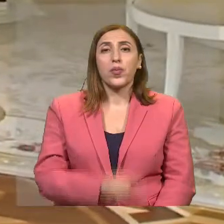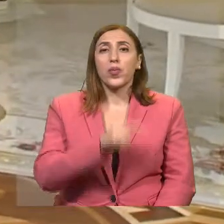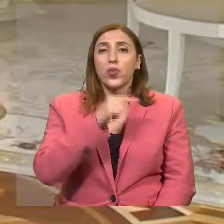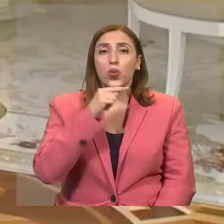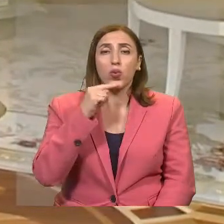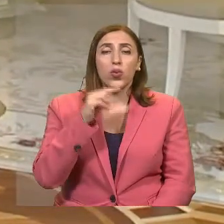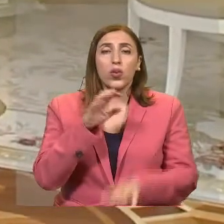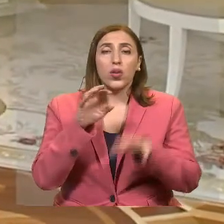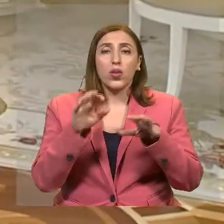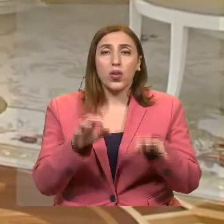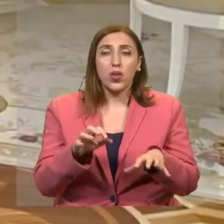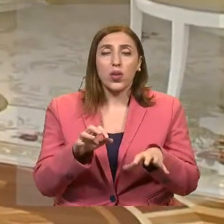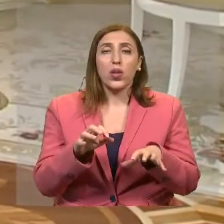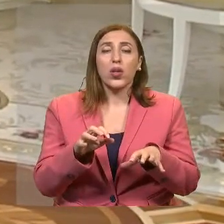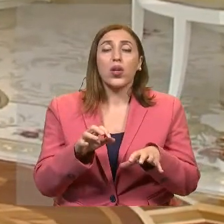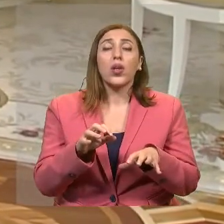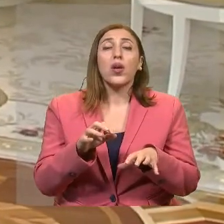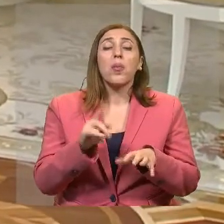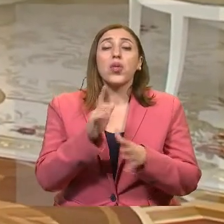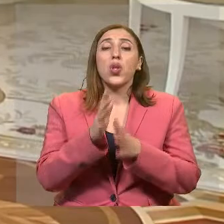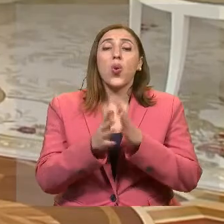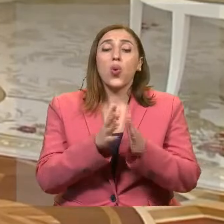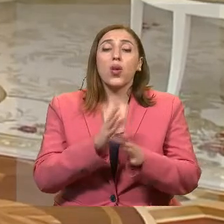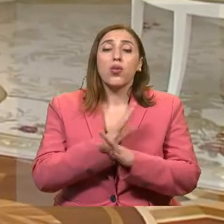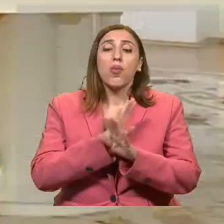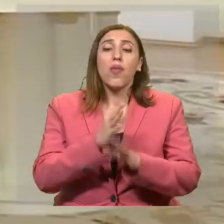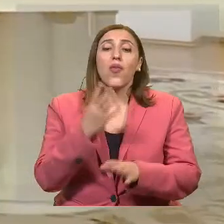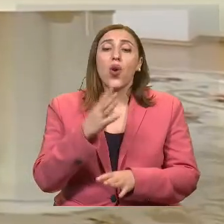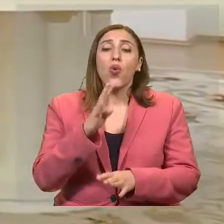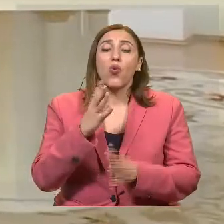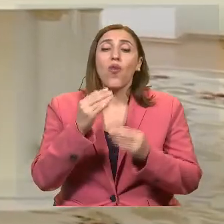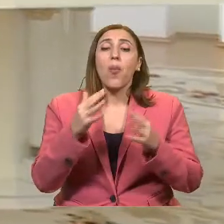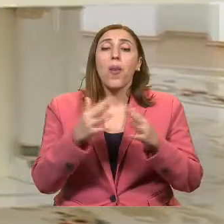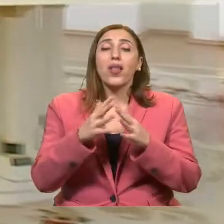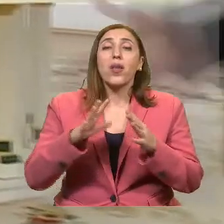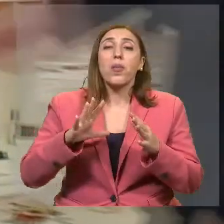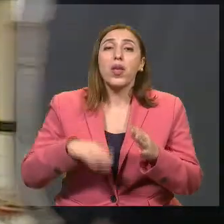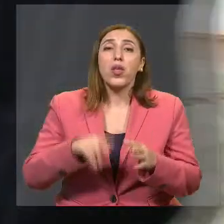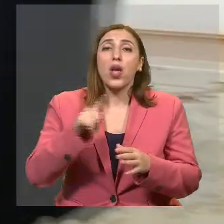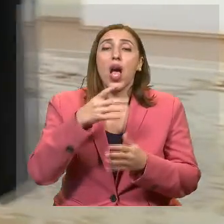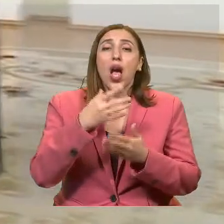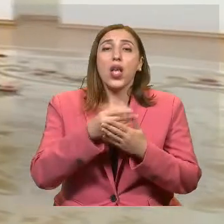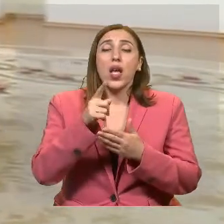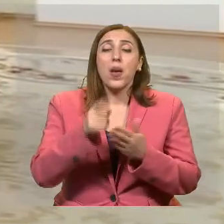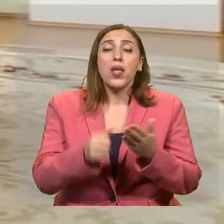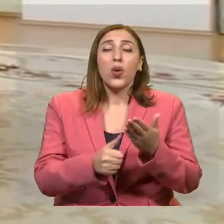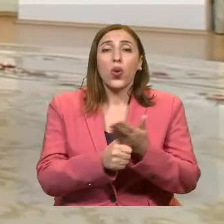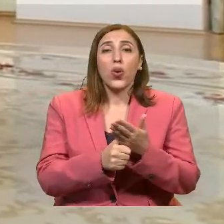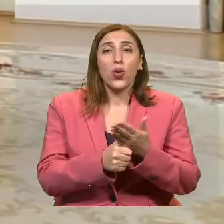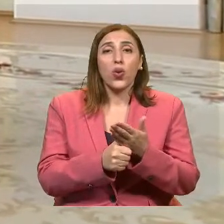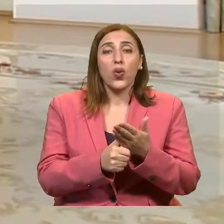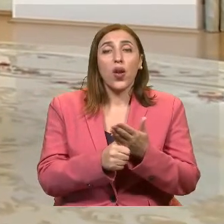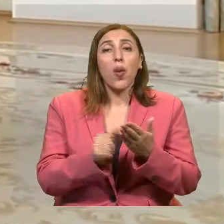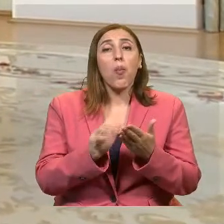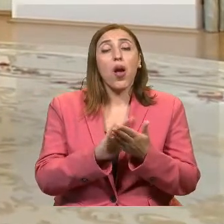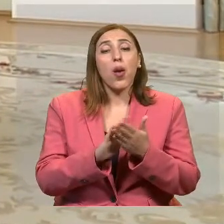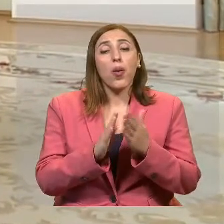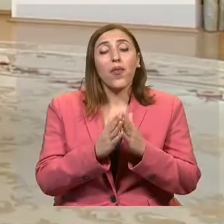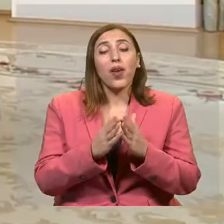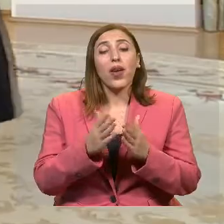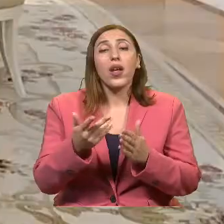Ռուսաստանի առաջնորդը միաժամանակ չանդրադարձավ 44-օրյա պատերազմից հետո անձամբ իր միջնորդությամբ ձեռք բերված